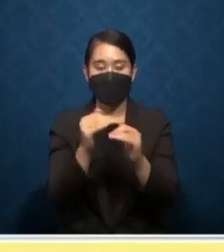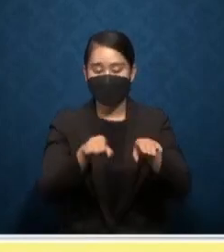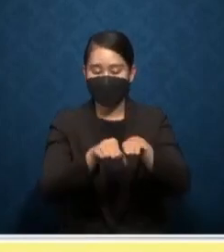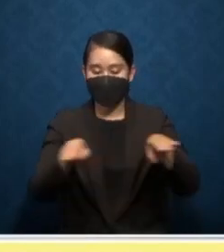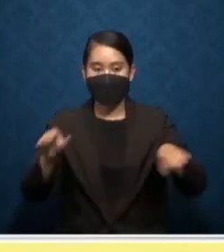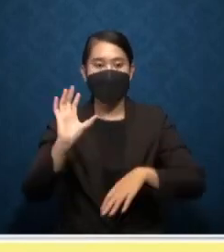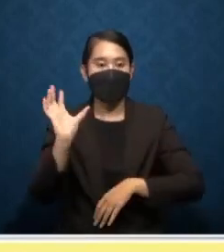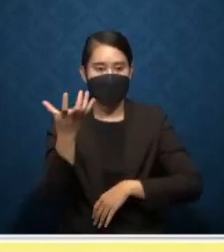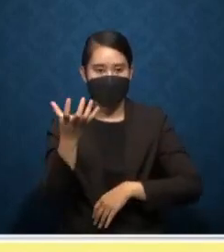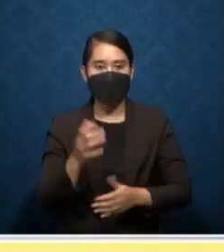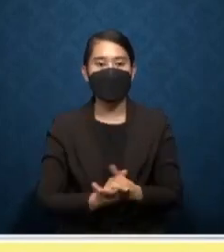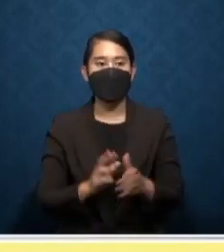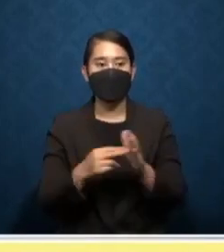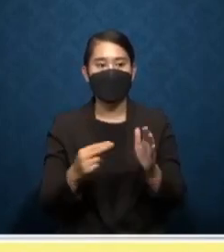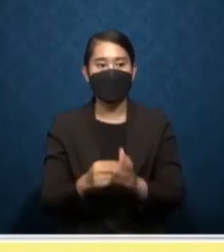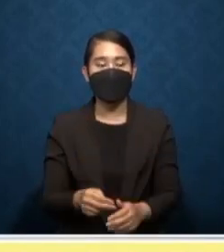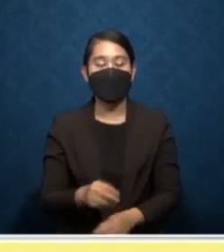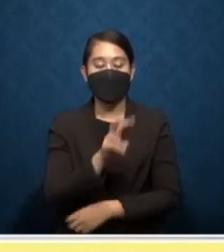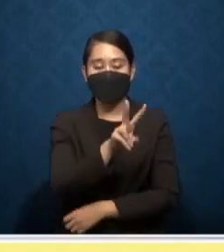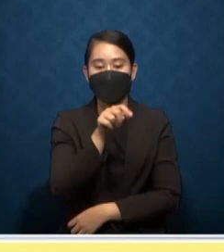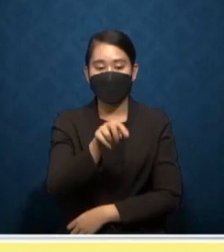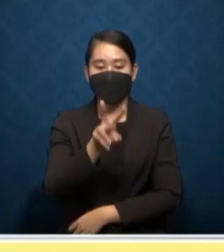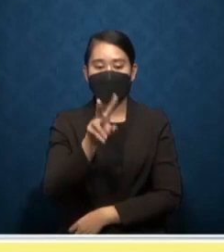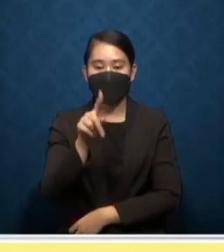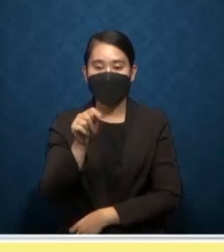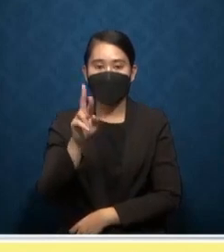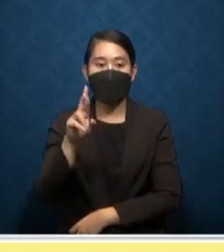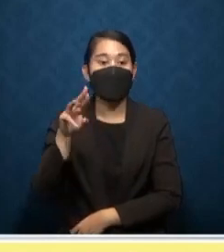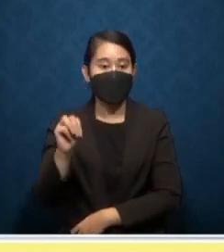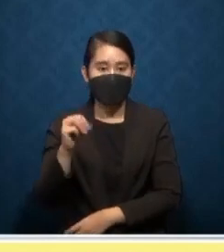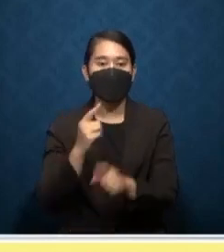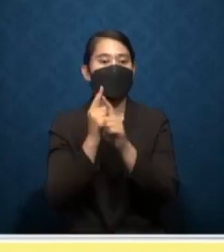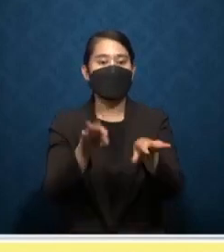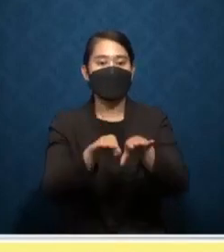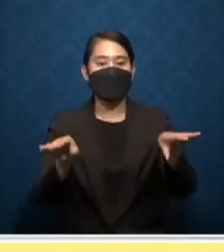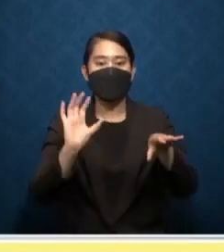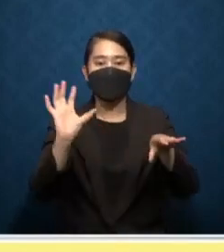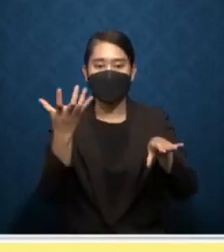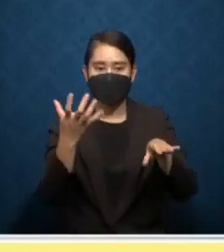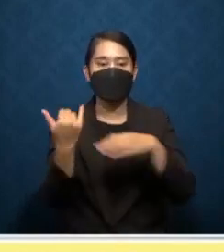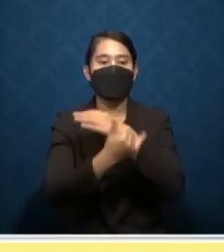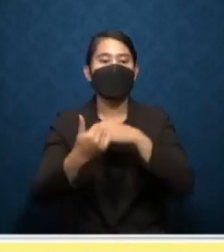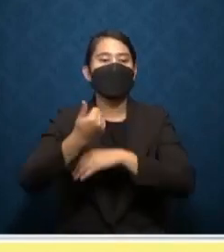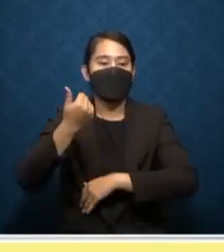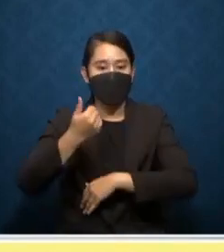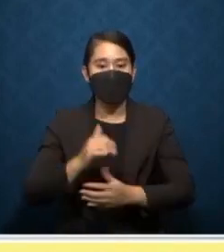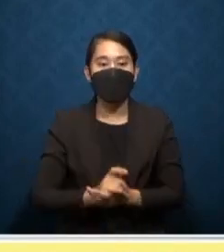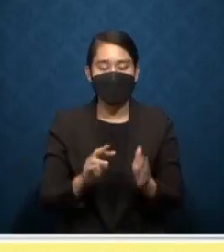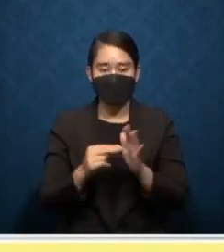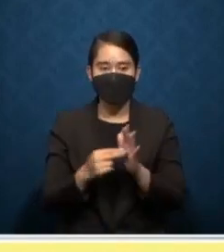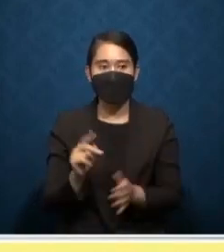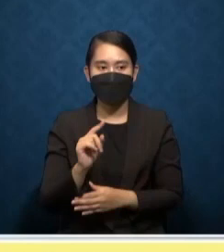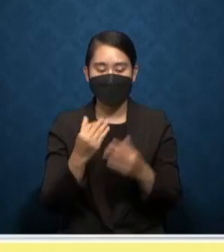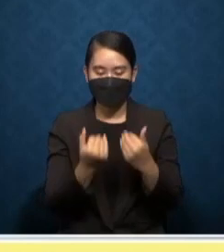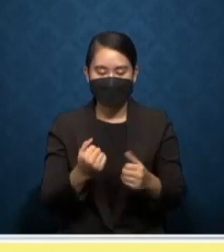ปัตุฐานสตรกบว่าเราจะเอา